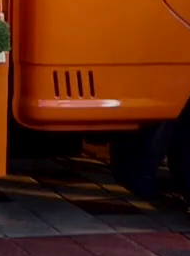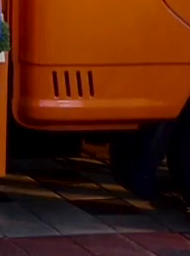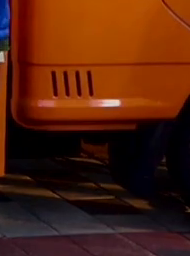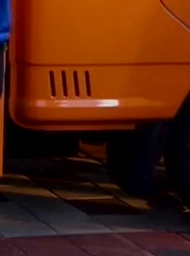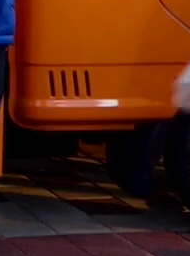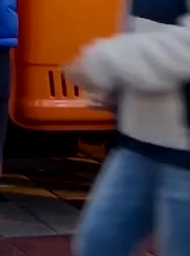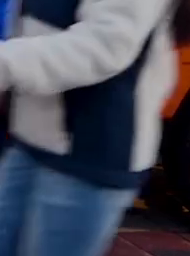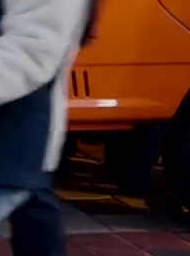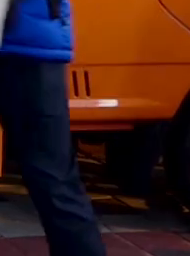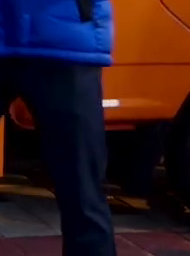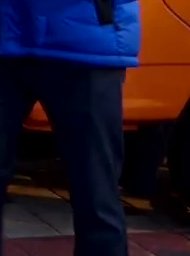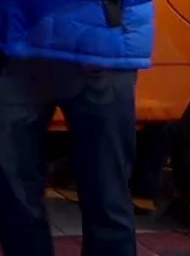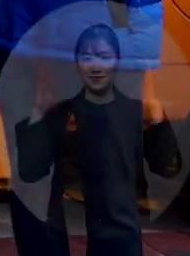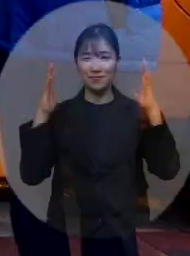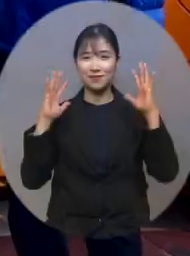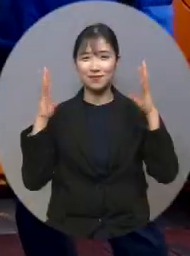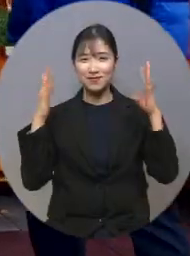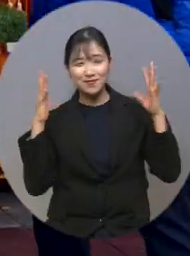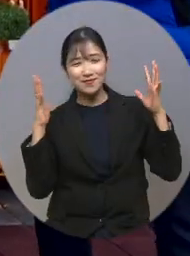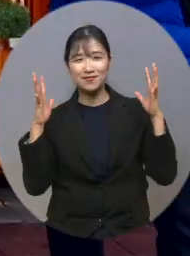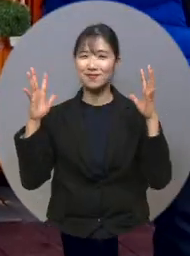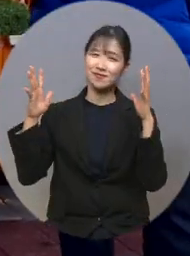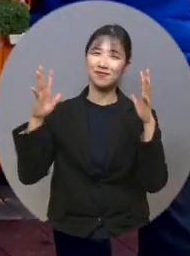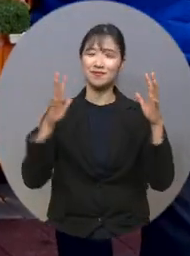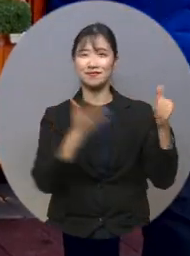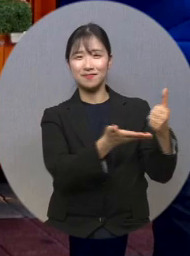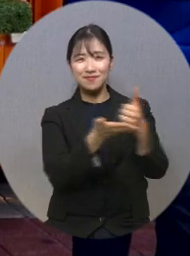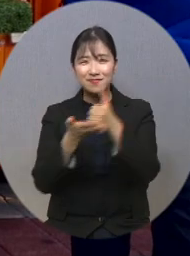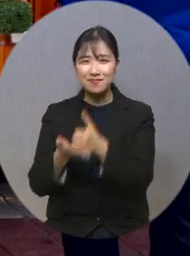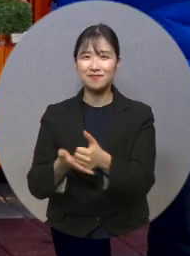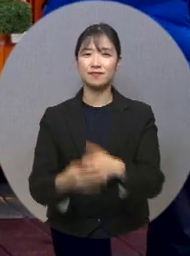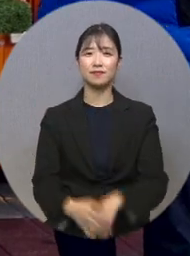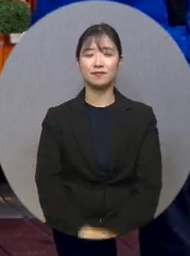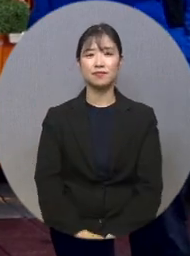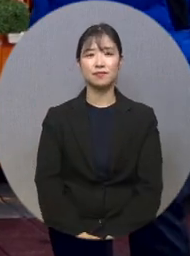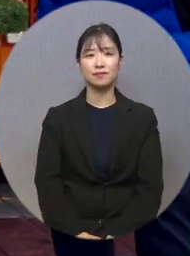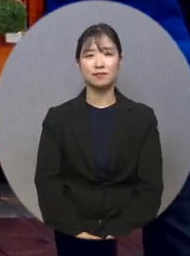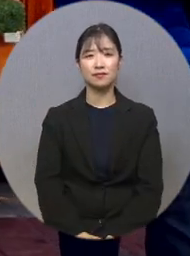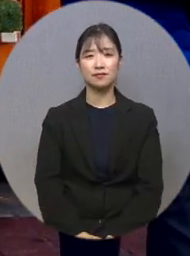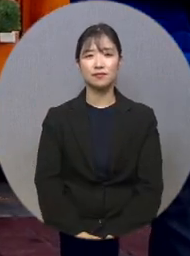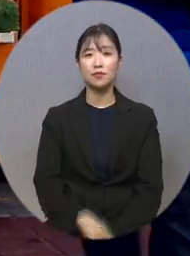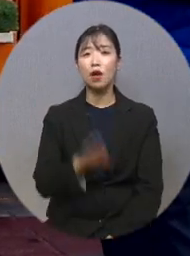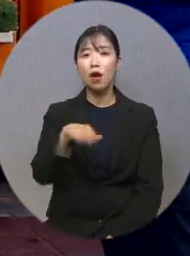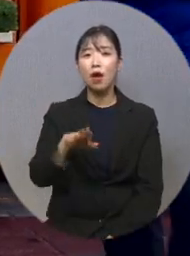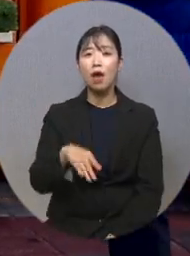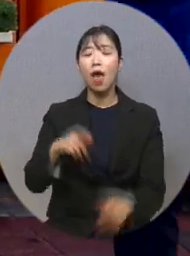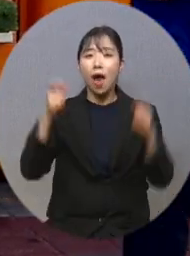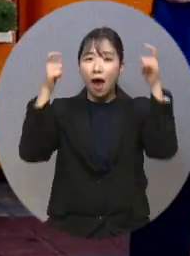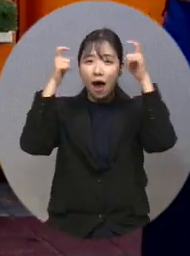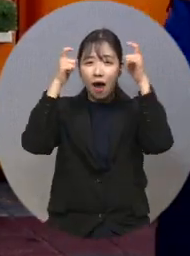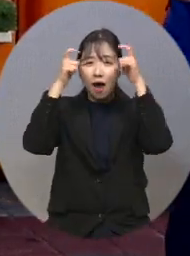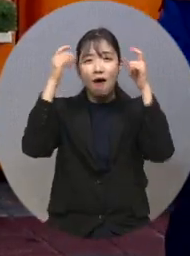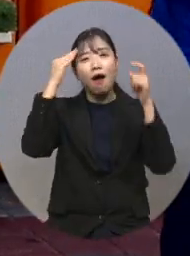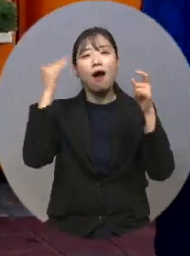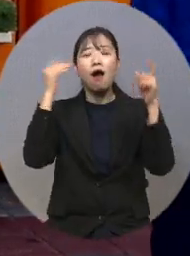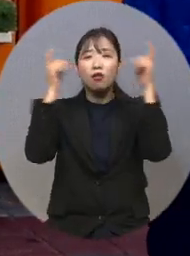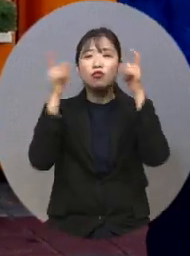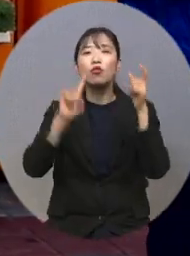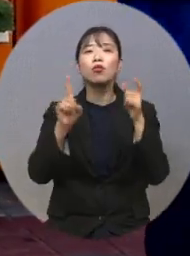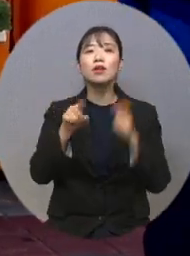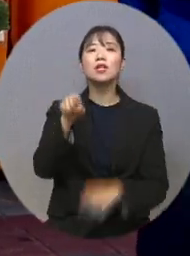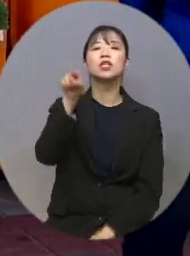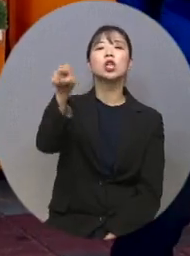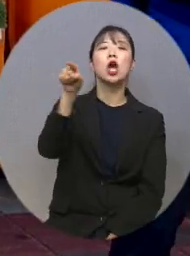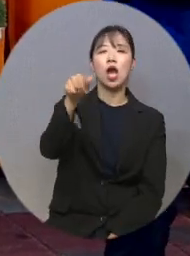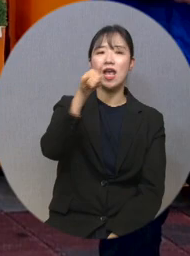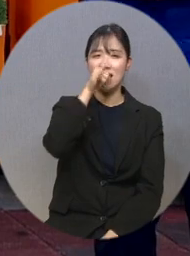예, 반갑습니다. 아니 근데 저기 한우는 어디 있고? 한우는 저기